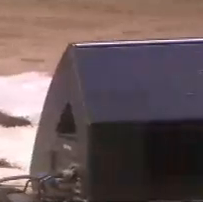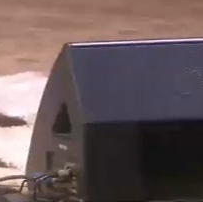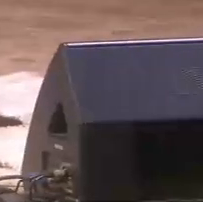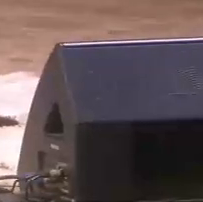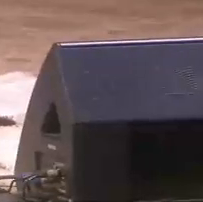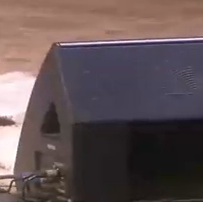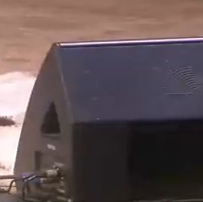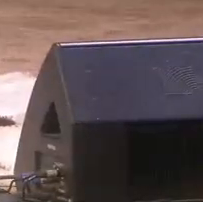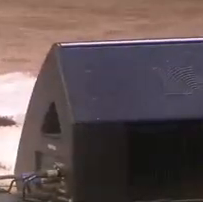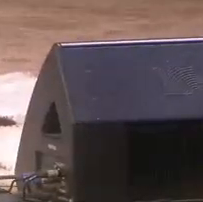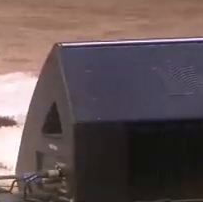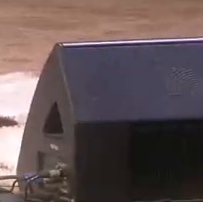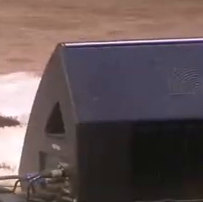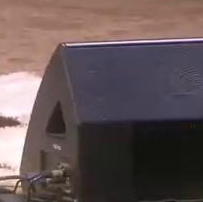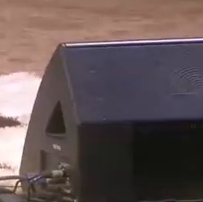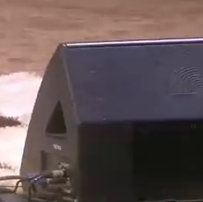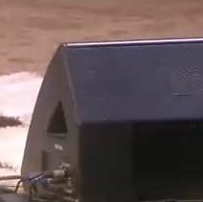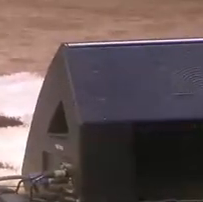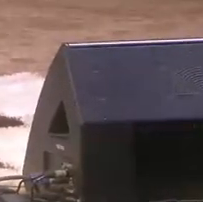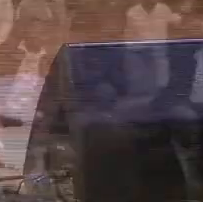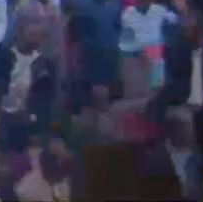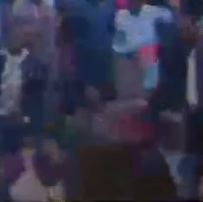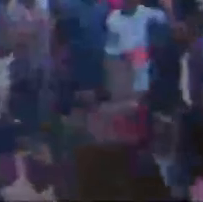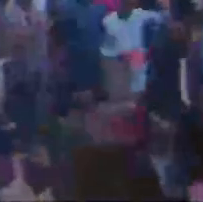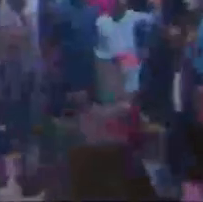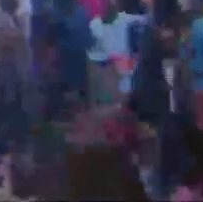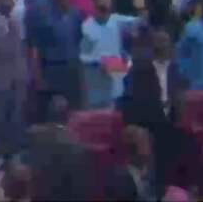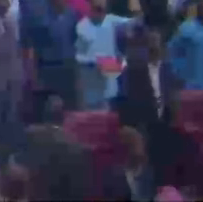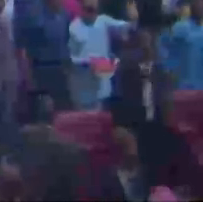Bonne et heureuse année à tout le monde.